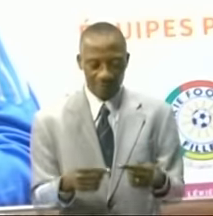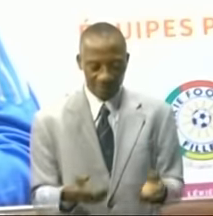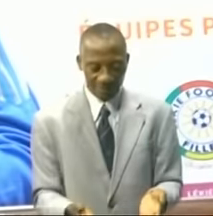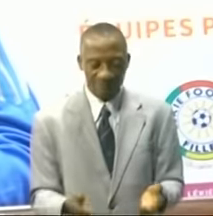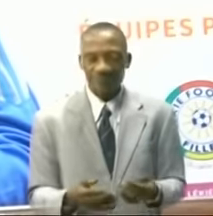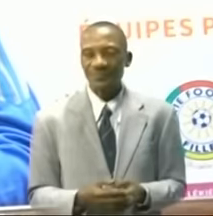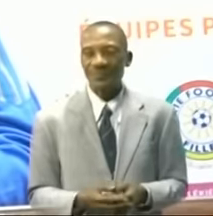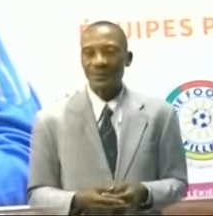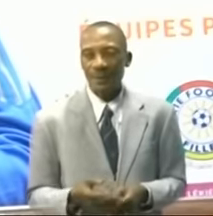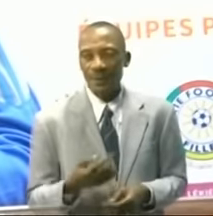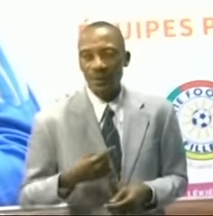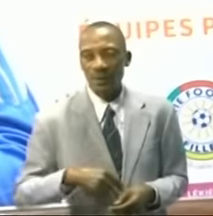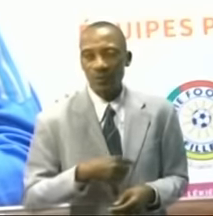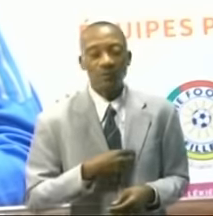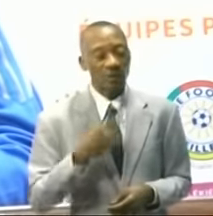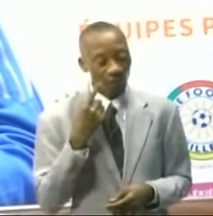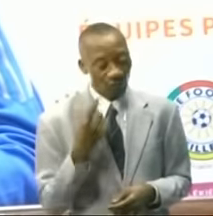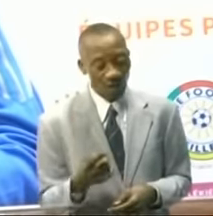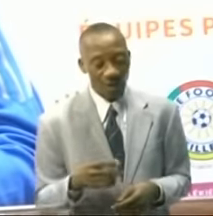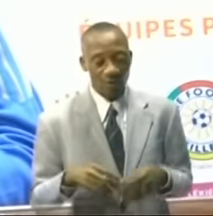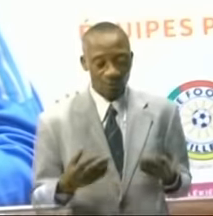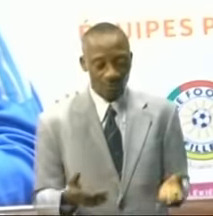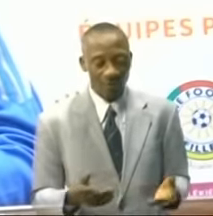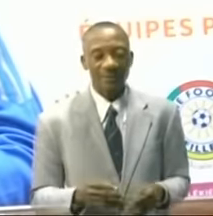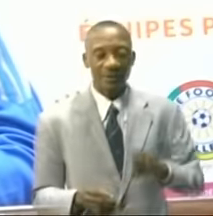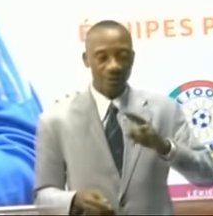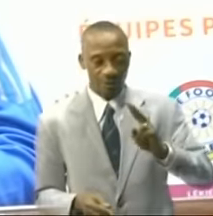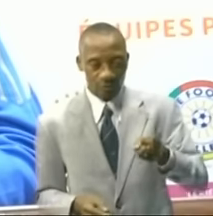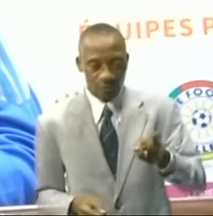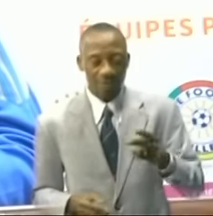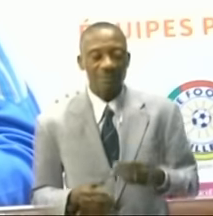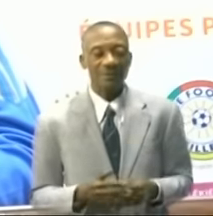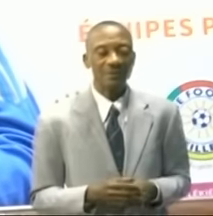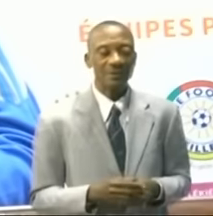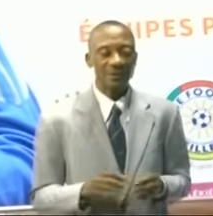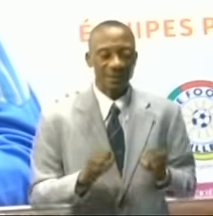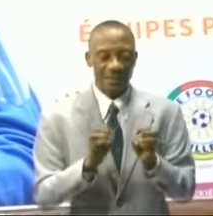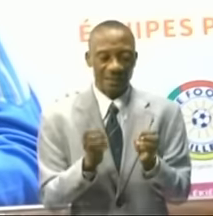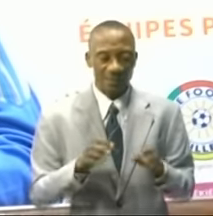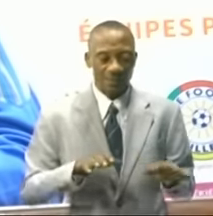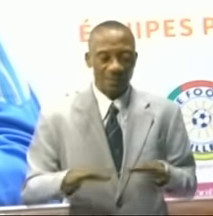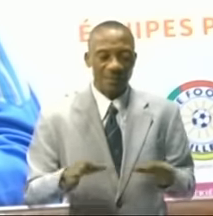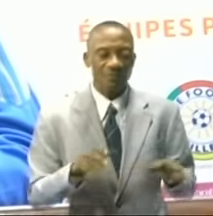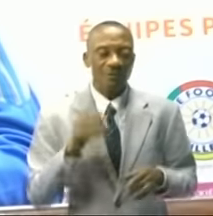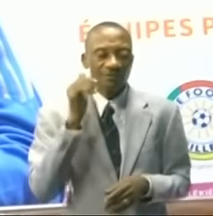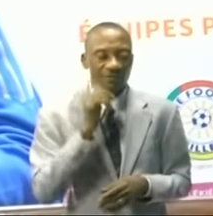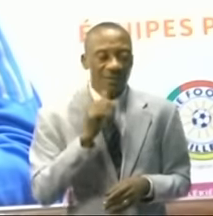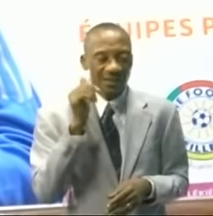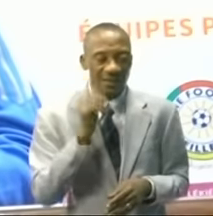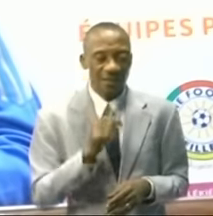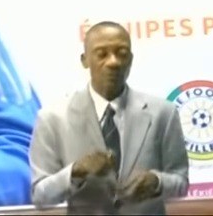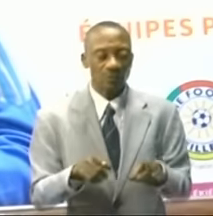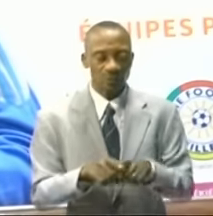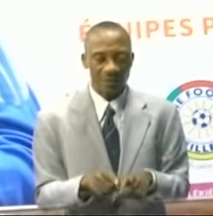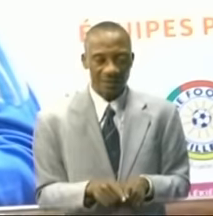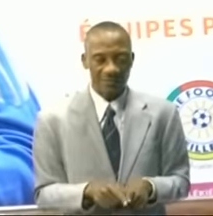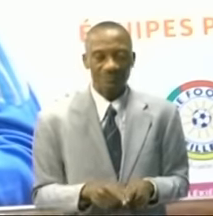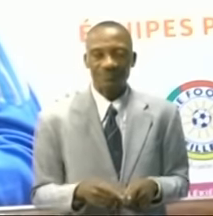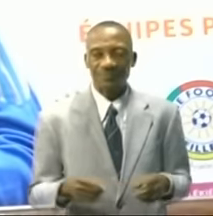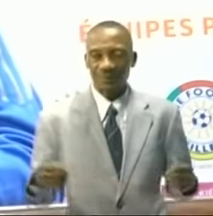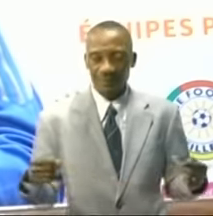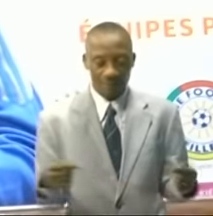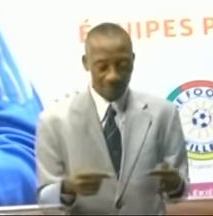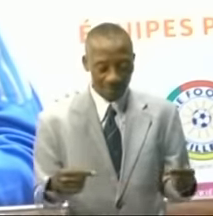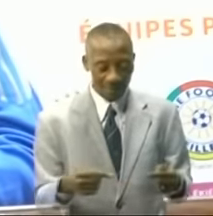fait pas que nous soyons bottés devant Mazembe. Je crois que nous avons un match qui nous permet de nous rattraper si jamais on a fait un faux pas hier. Et même si on avait gagné le match